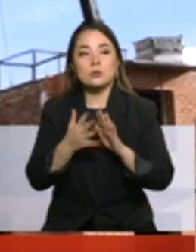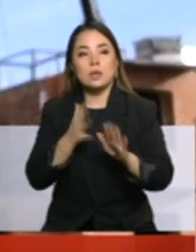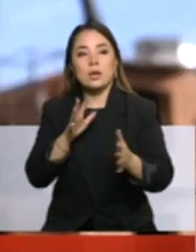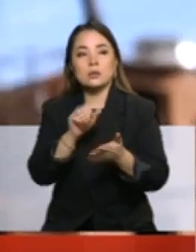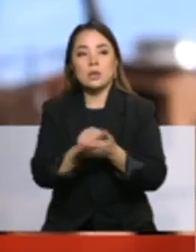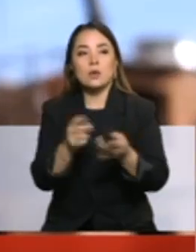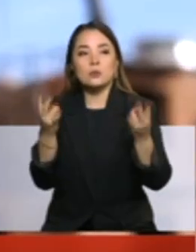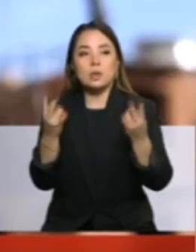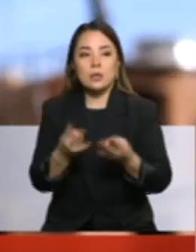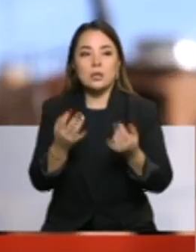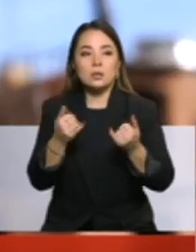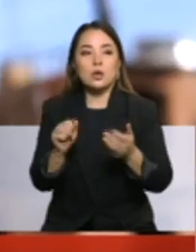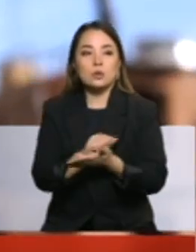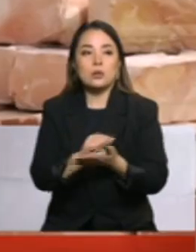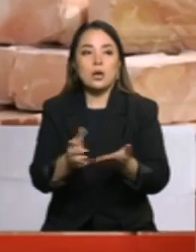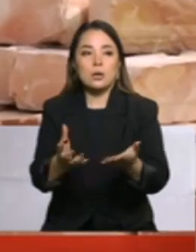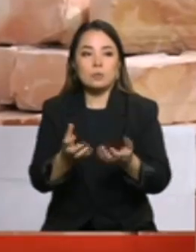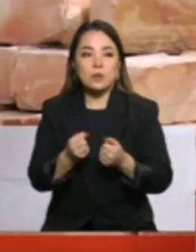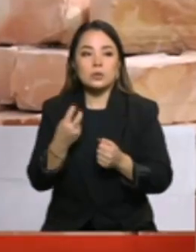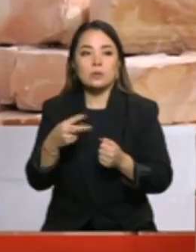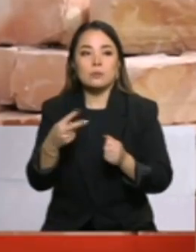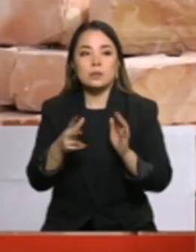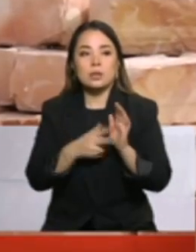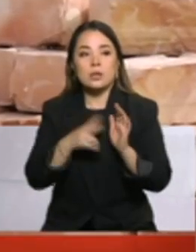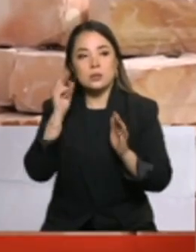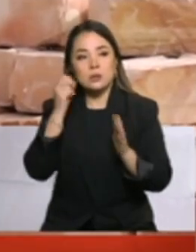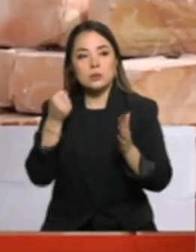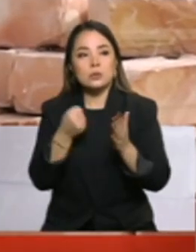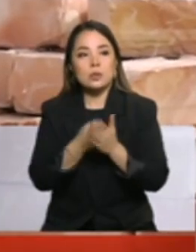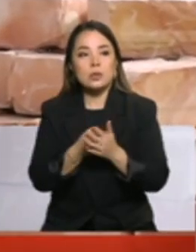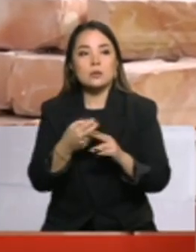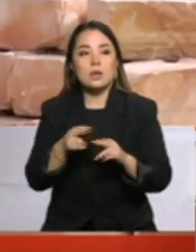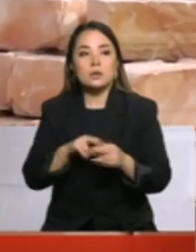шарт. Құжаттарды қабылдау 1998-ге дейін